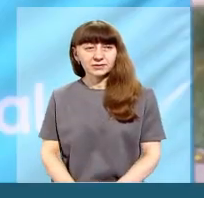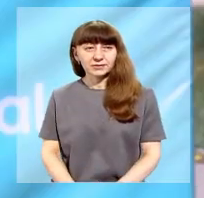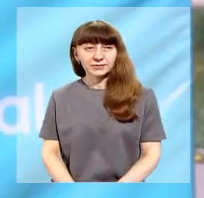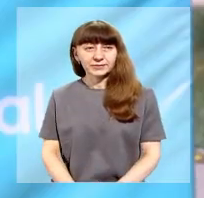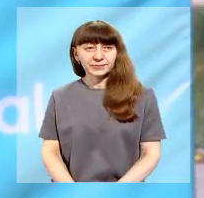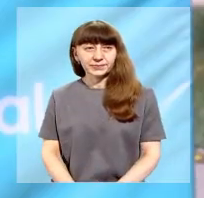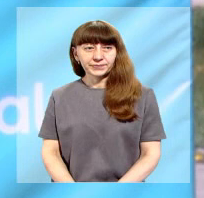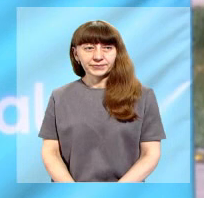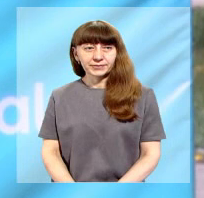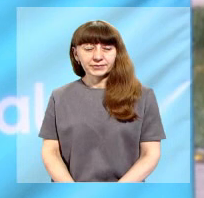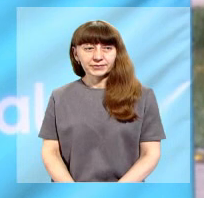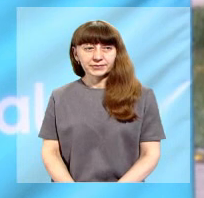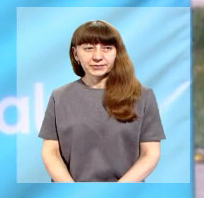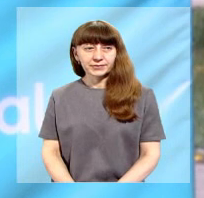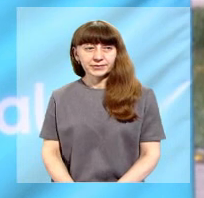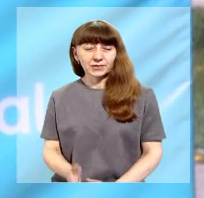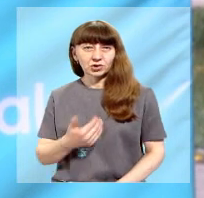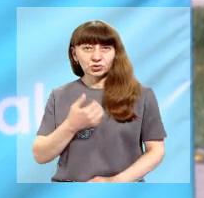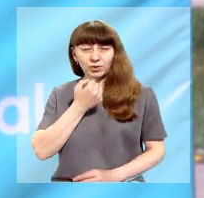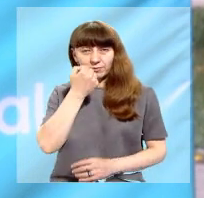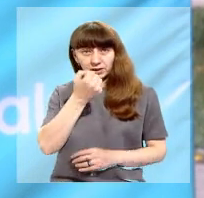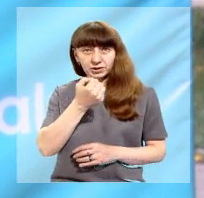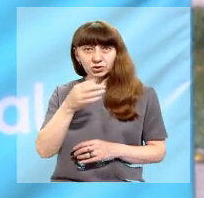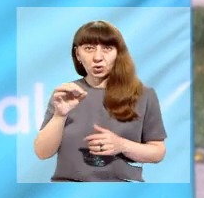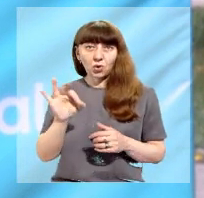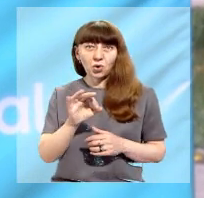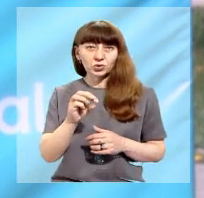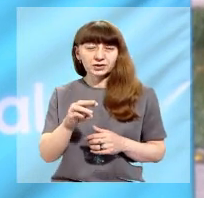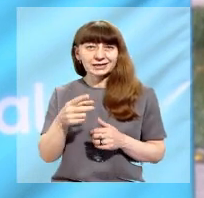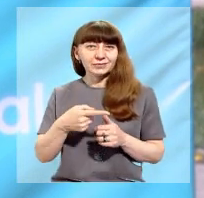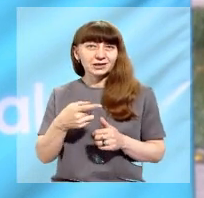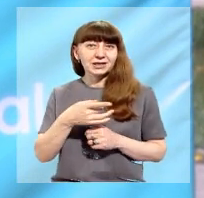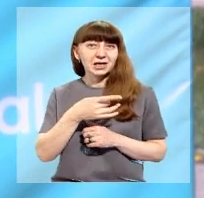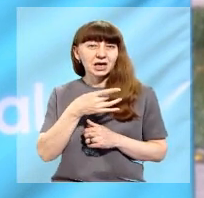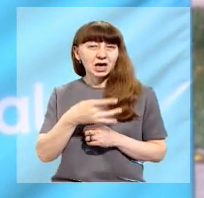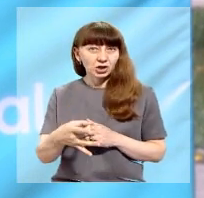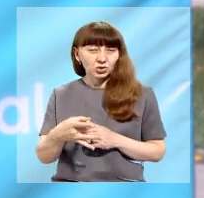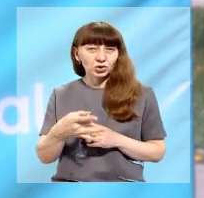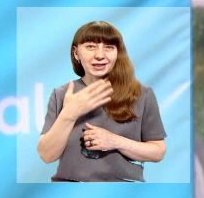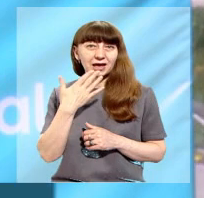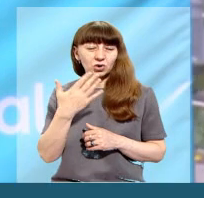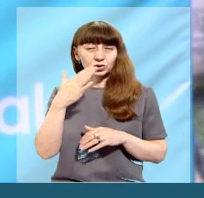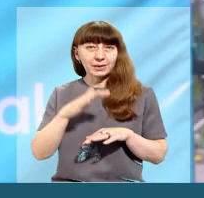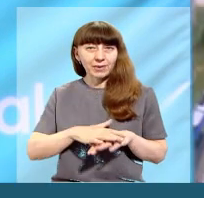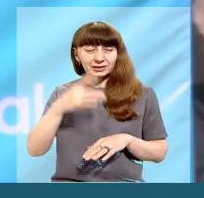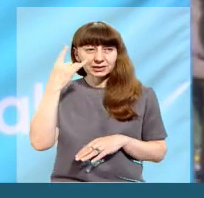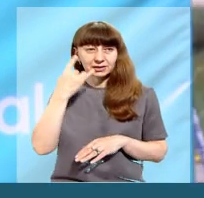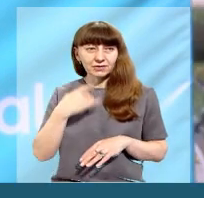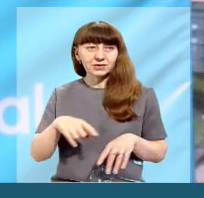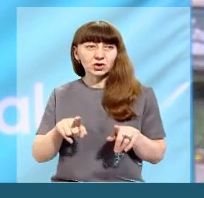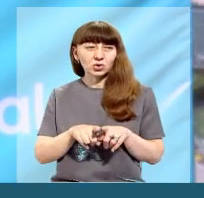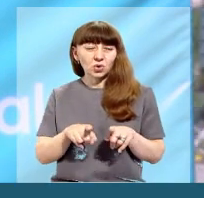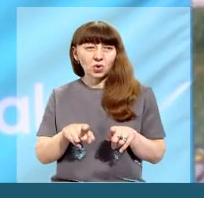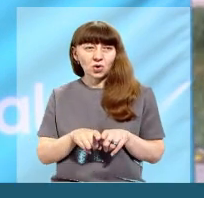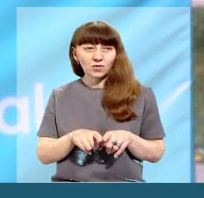имени района поблагодарить АО «Народный банк Казахстана» за такой в лице